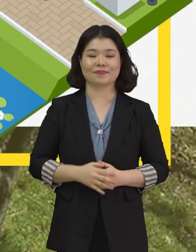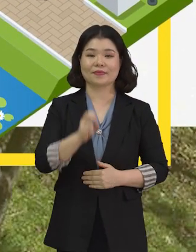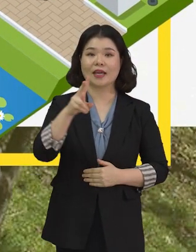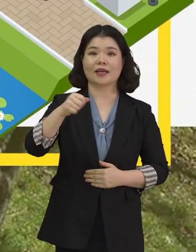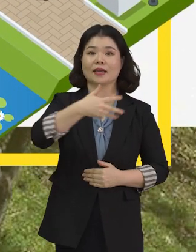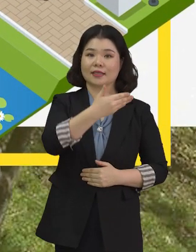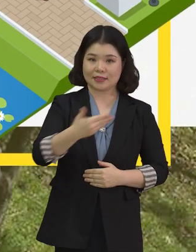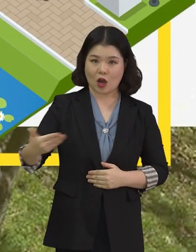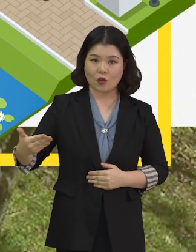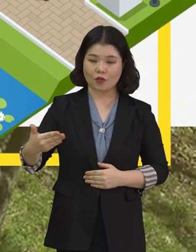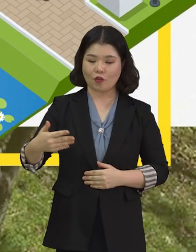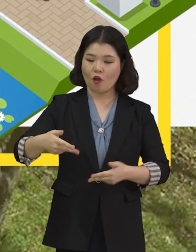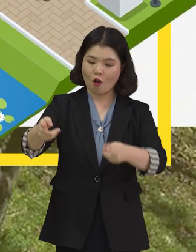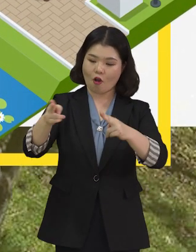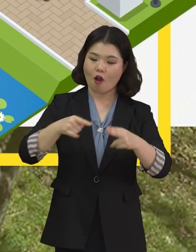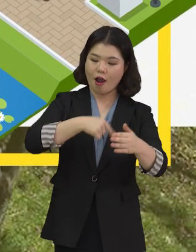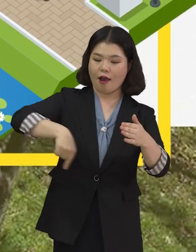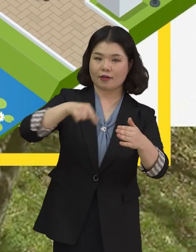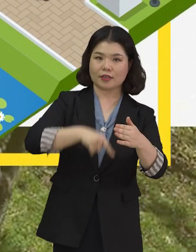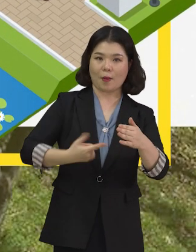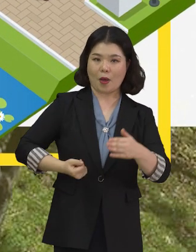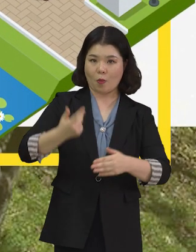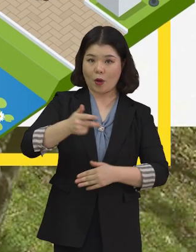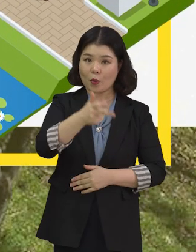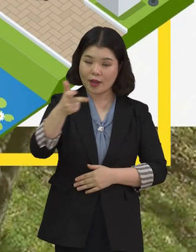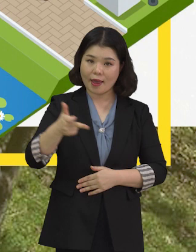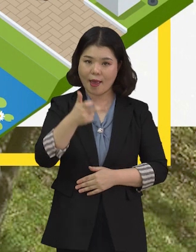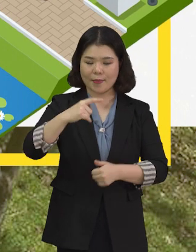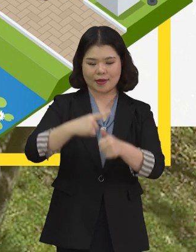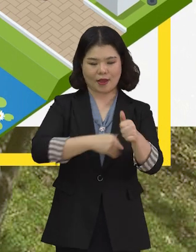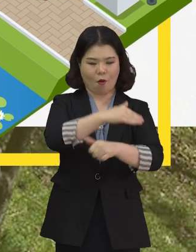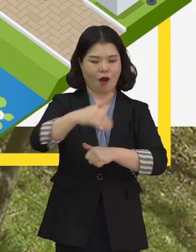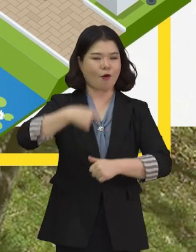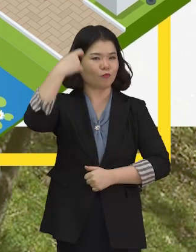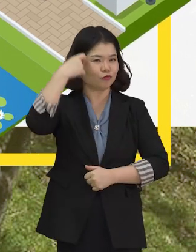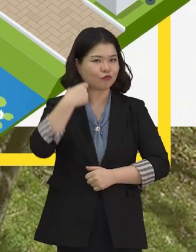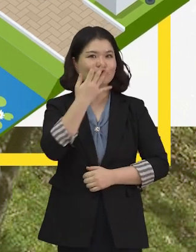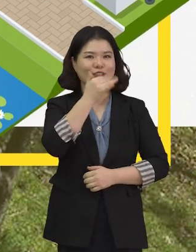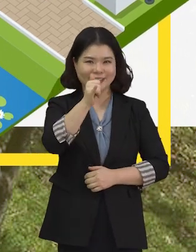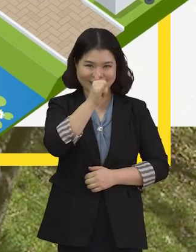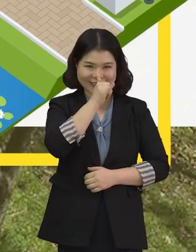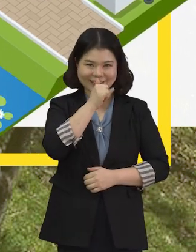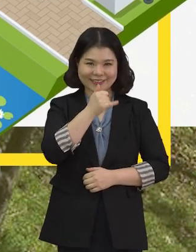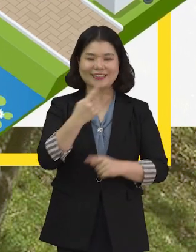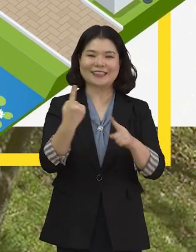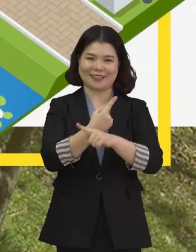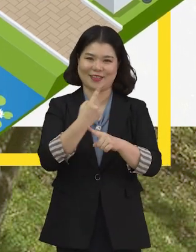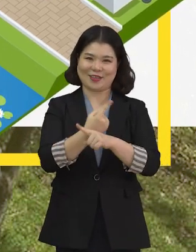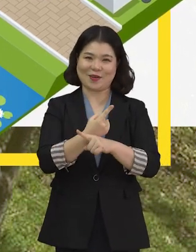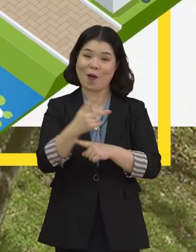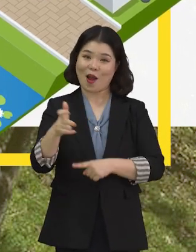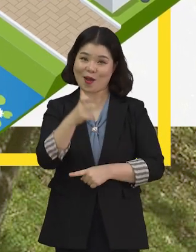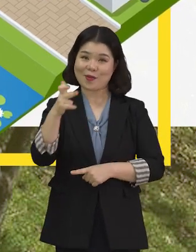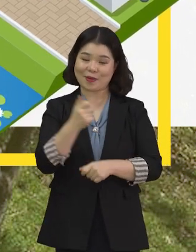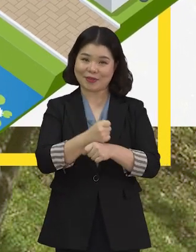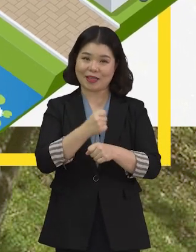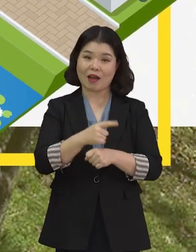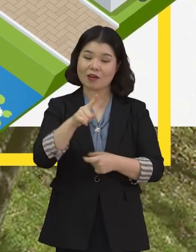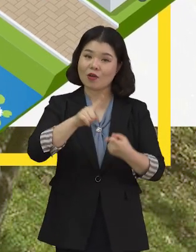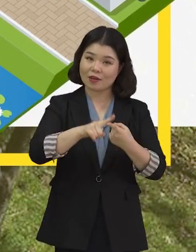양재천 밀밀이교 일대 실시간으로 양재천 자연환경을 감상할 수 있는 힐링 라이브캠이 설치됐습니다. 이에